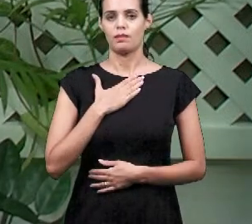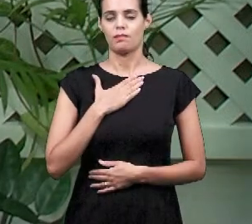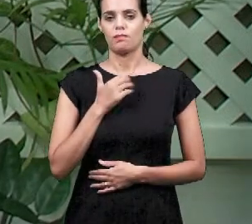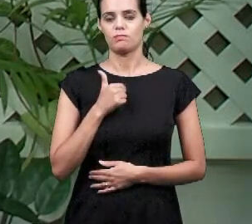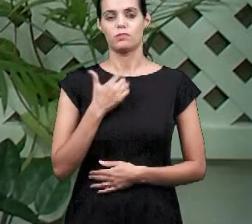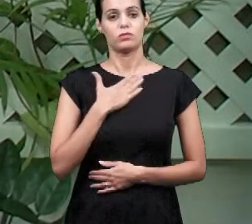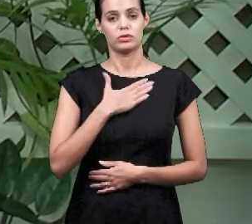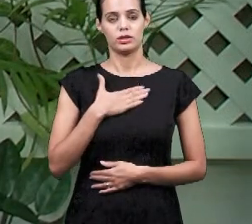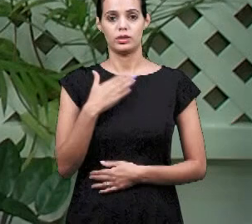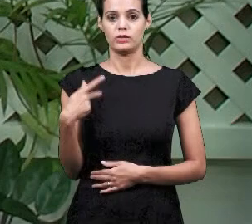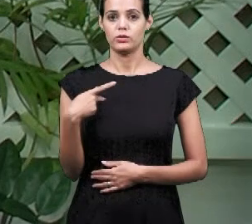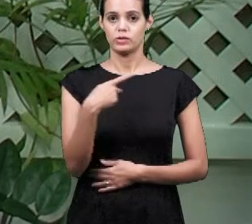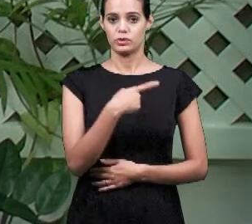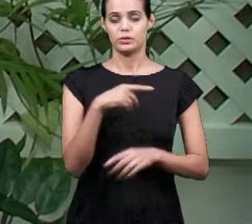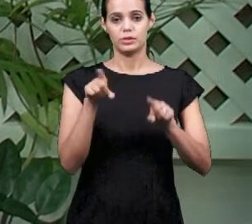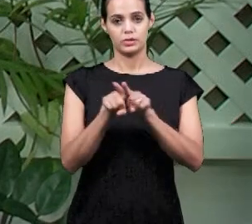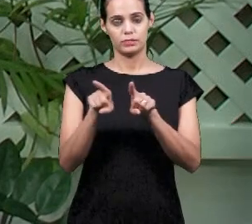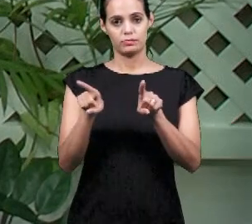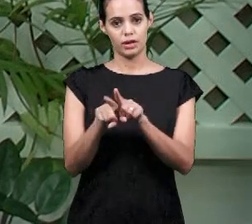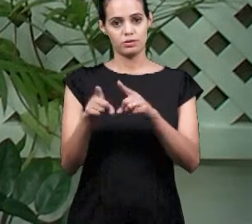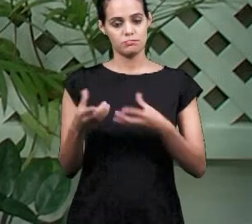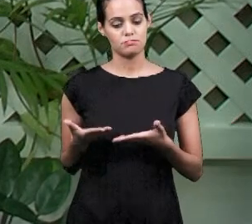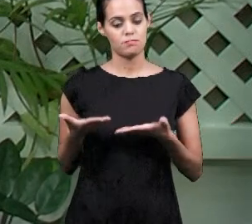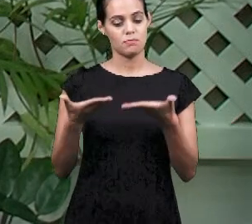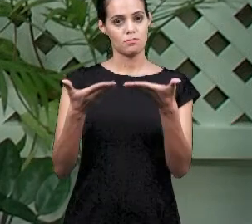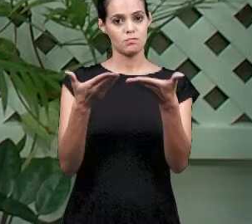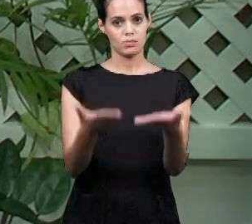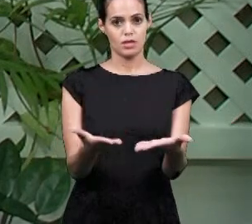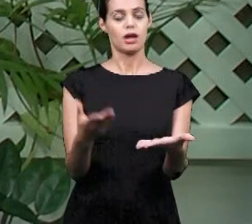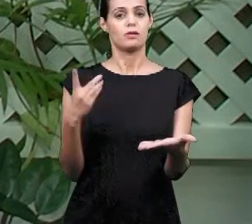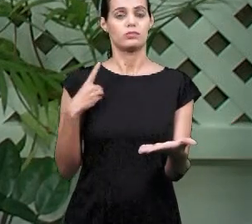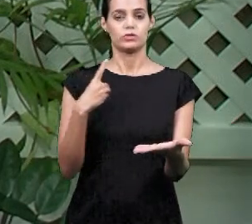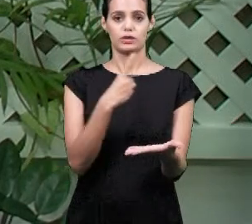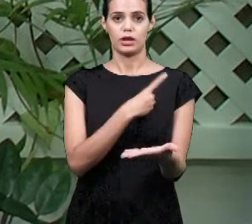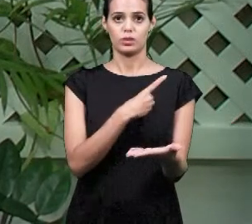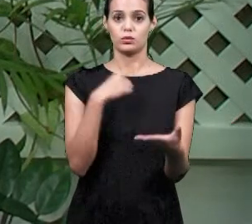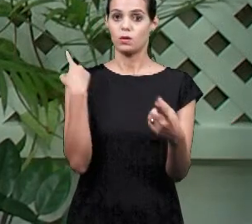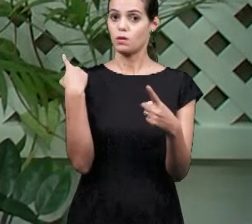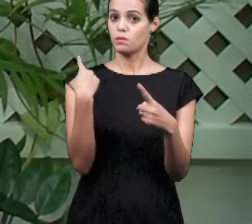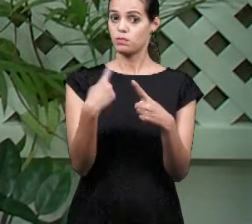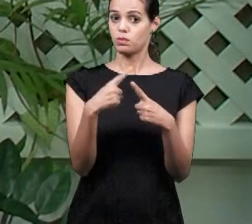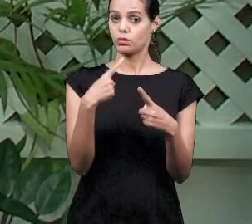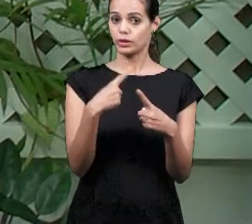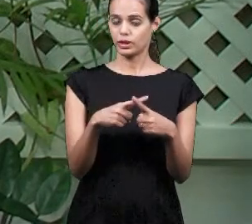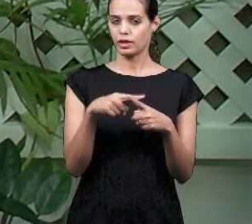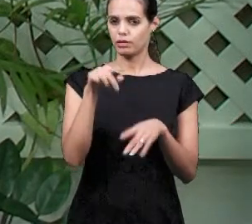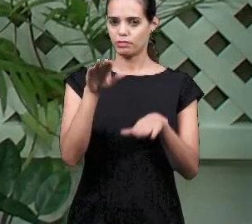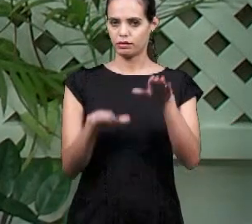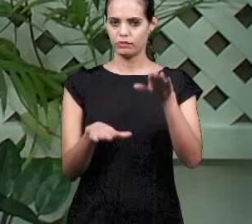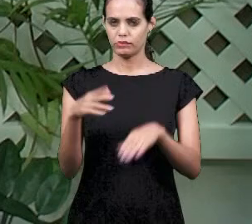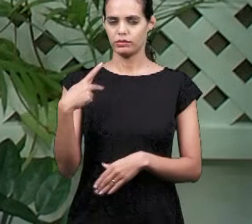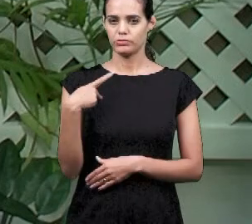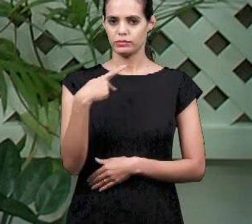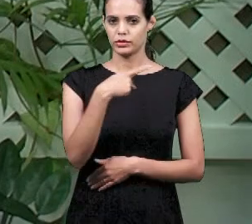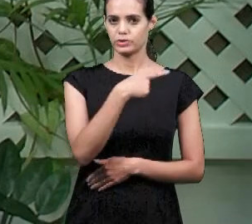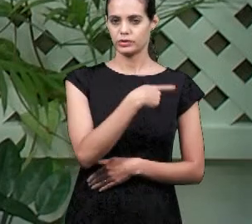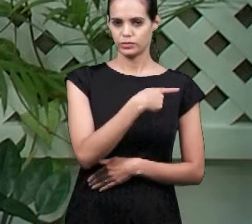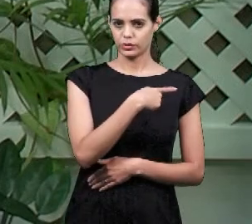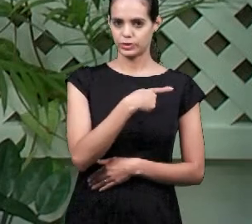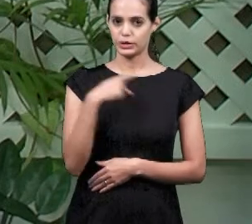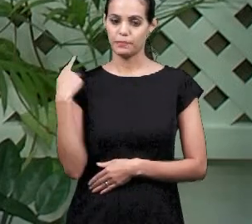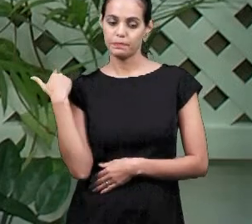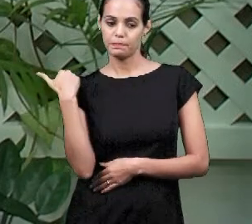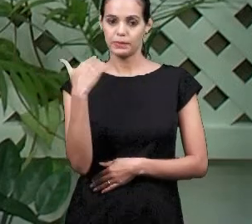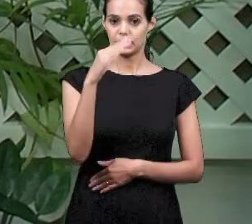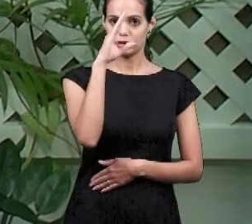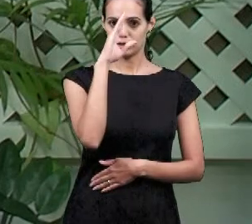ce moment, comme doctrine, observez les frères. Nous ne voulons pas simplement que